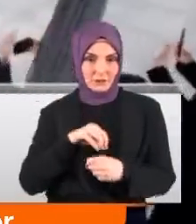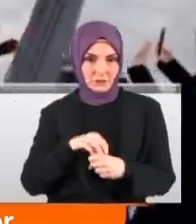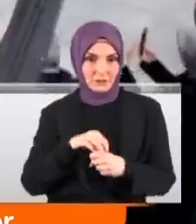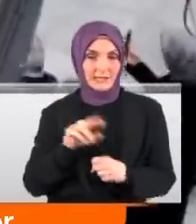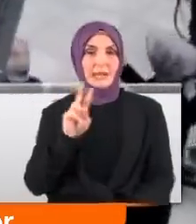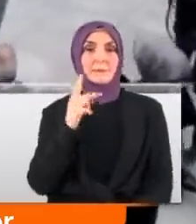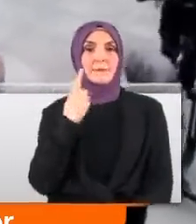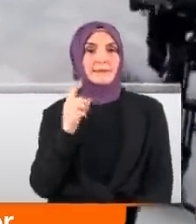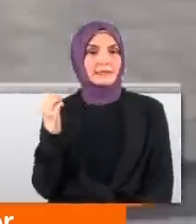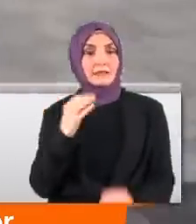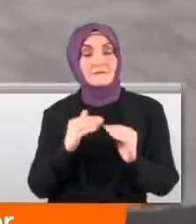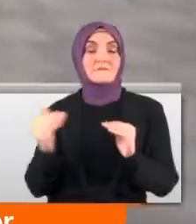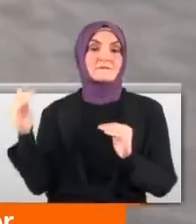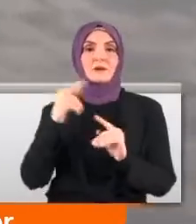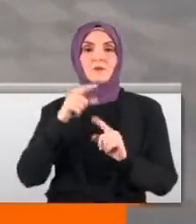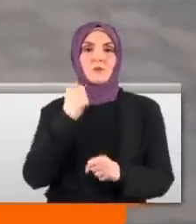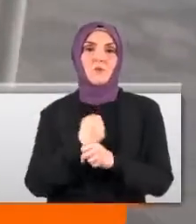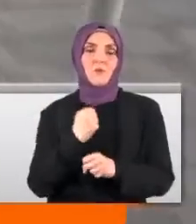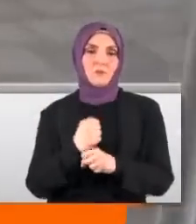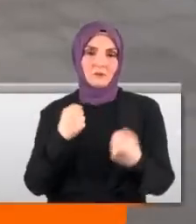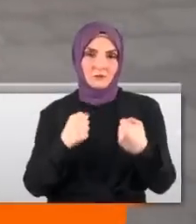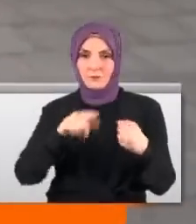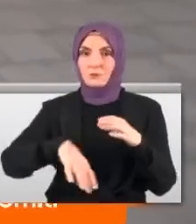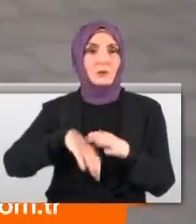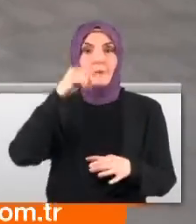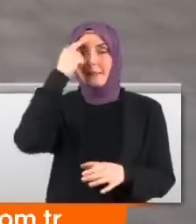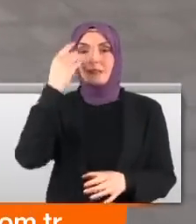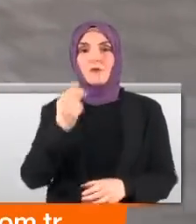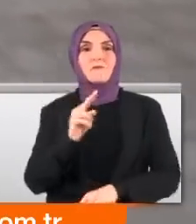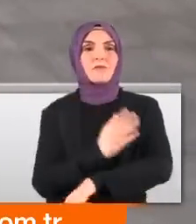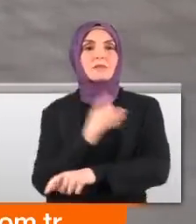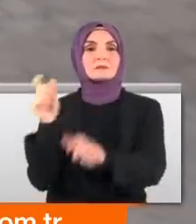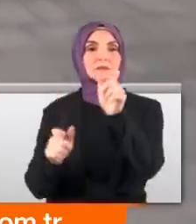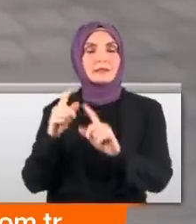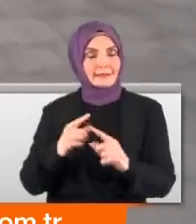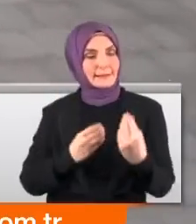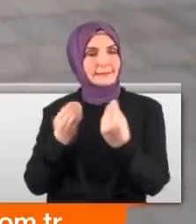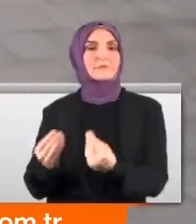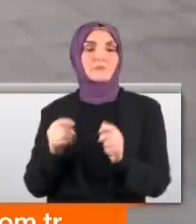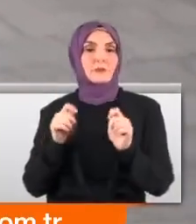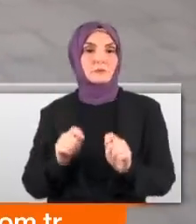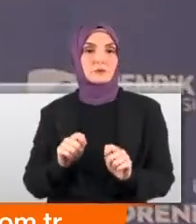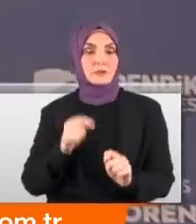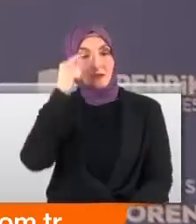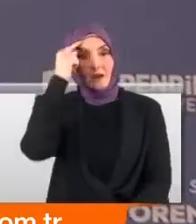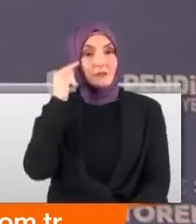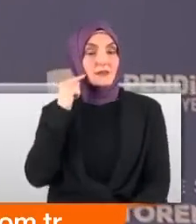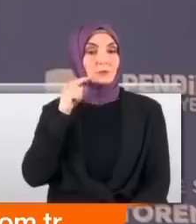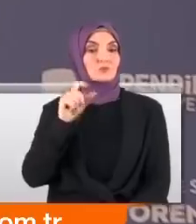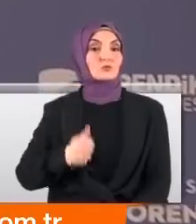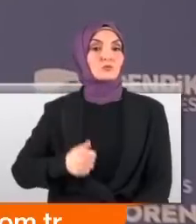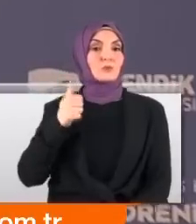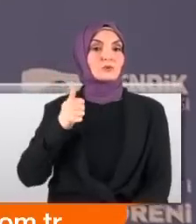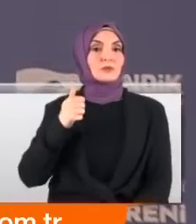binin üzerinde TOG'u kura ile belirlenen vatandaşlarımıza teslim edeceğiz. Azerbaycan